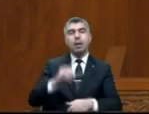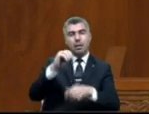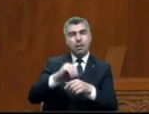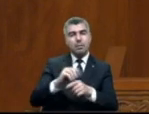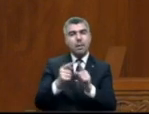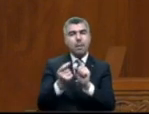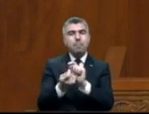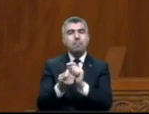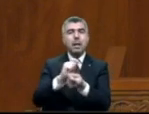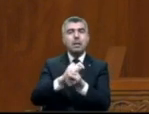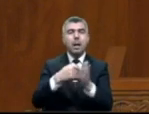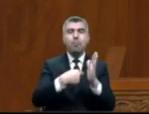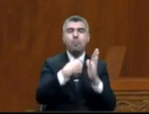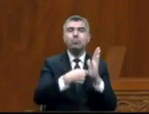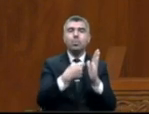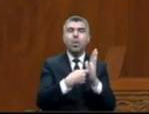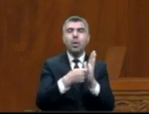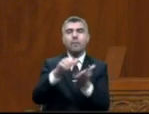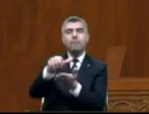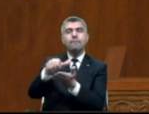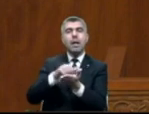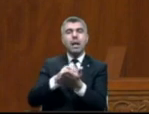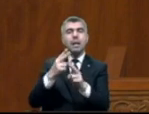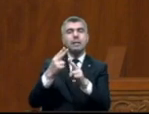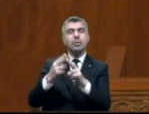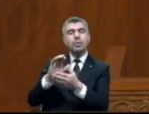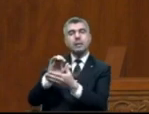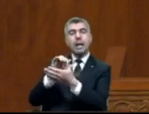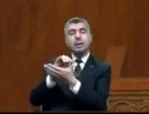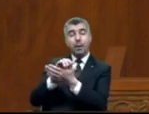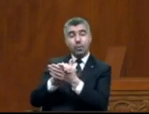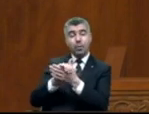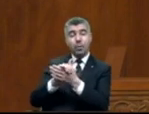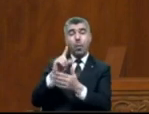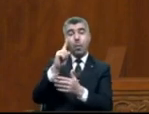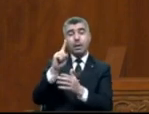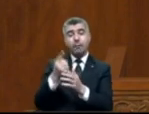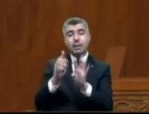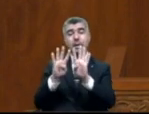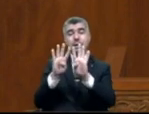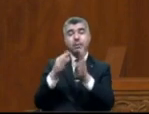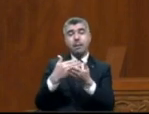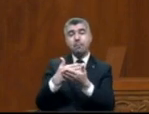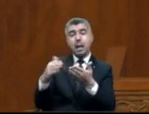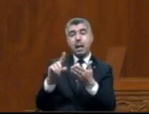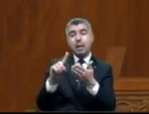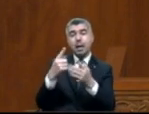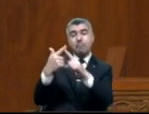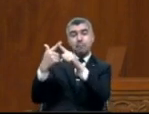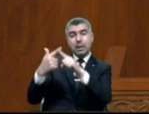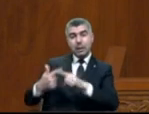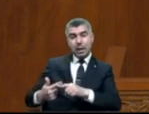وتعزيز وتنويع مشاريع الفلاحة التضامنية، 1.8 مليار ديال الدرهم كميزانية متوقعة